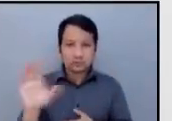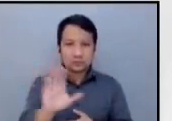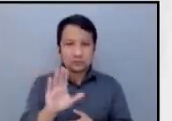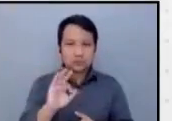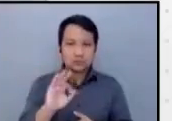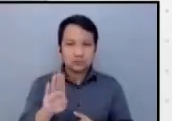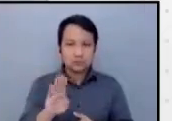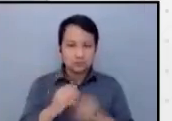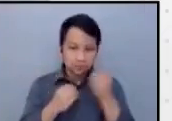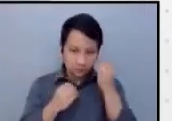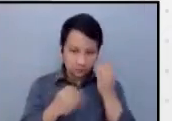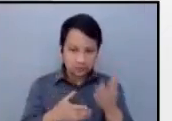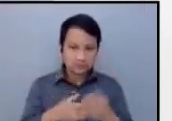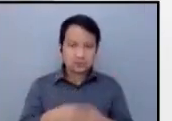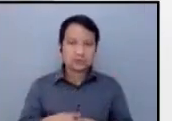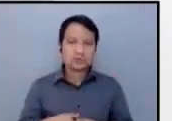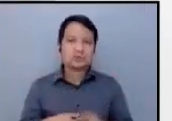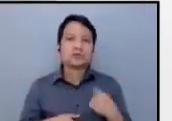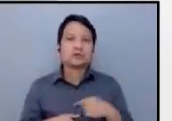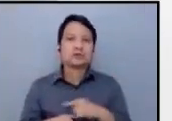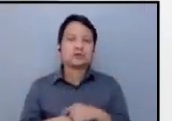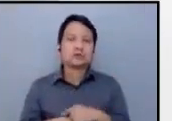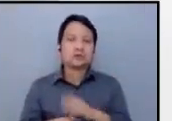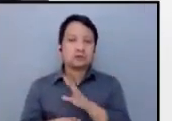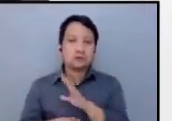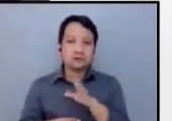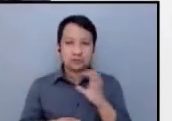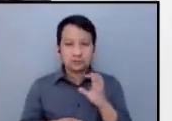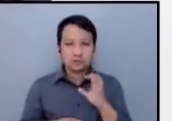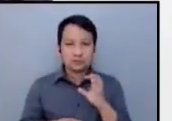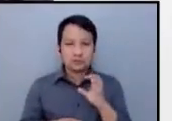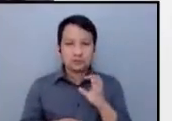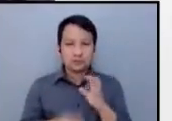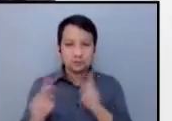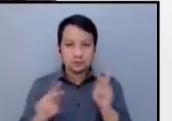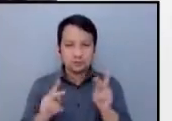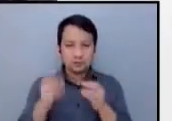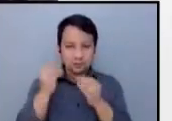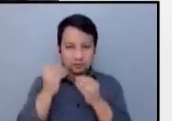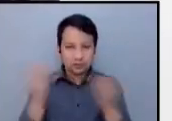page, sinabing mahigit sa 500 barangay sa Manila City ang